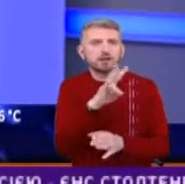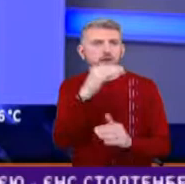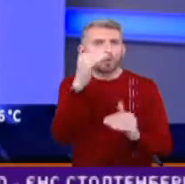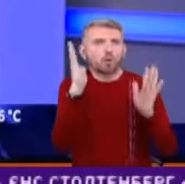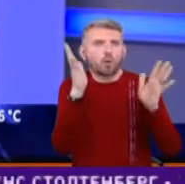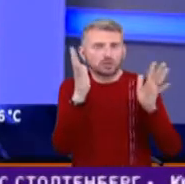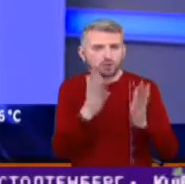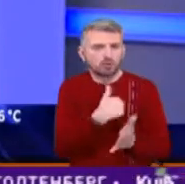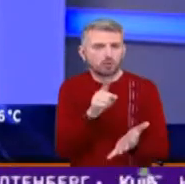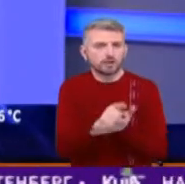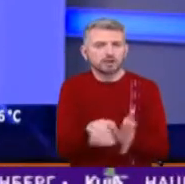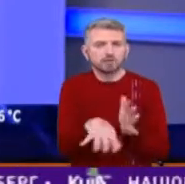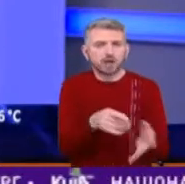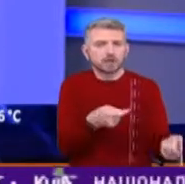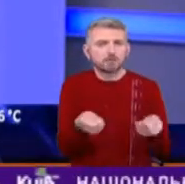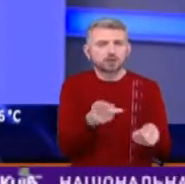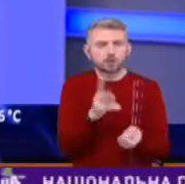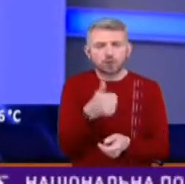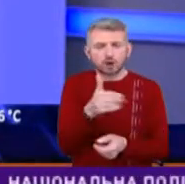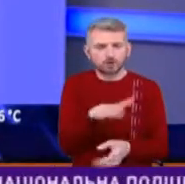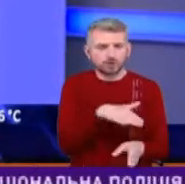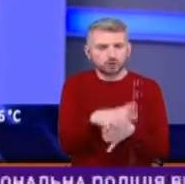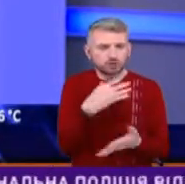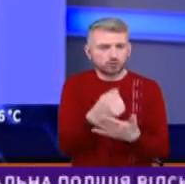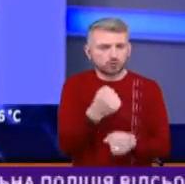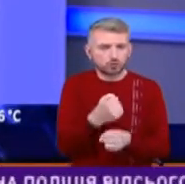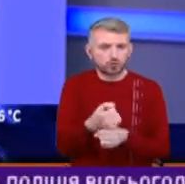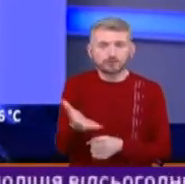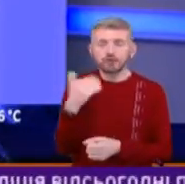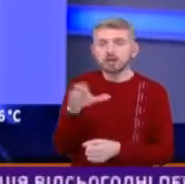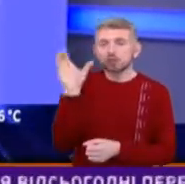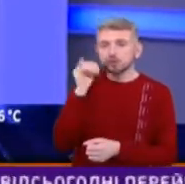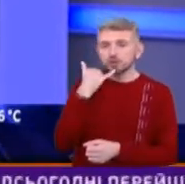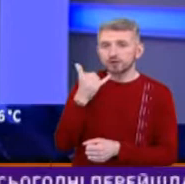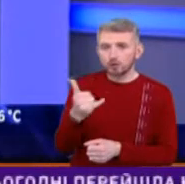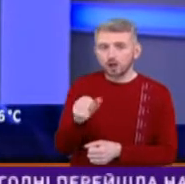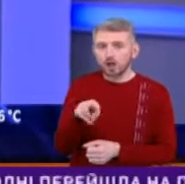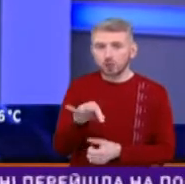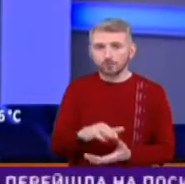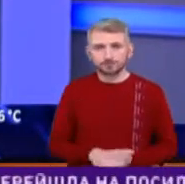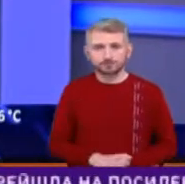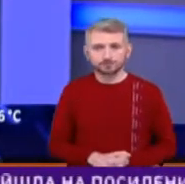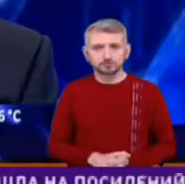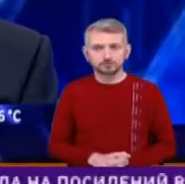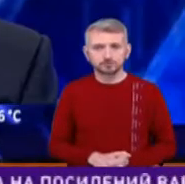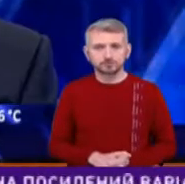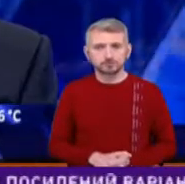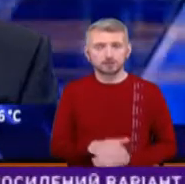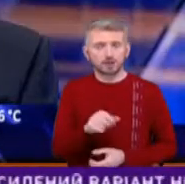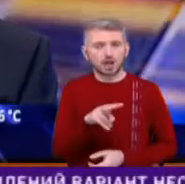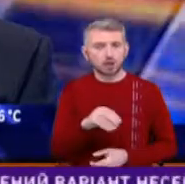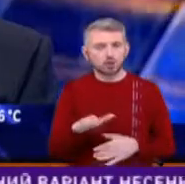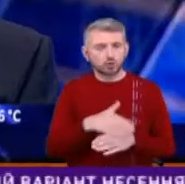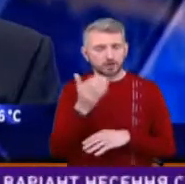повинні вибирати менеджерів, які гарно зроблять свою роботу. Давайте послухаємо телефонний дзвінок на цей момент. Алло. Алло, добрий вечір. Алло,